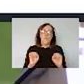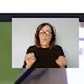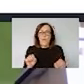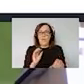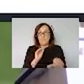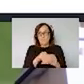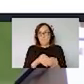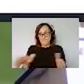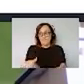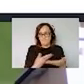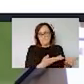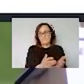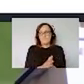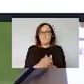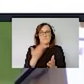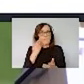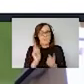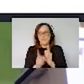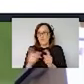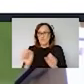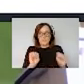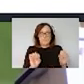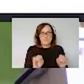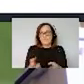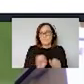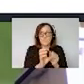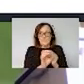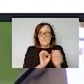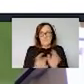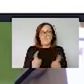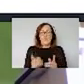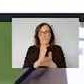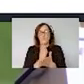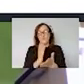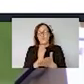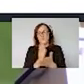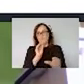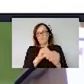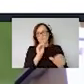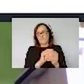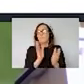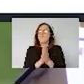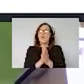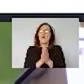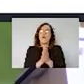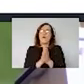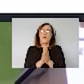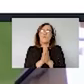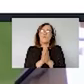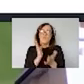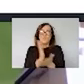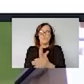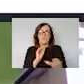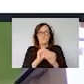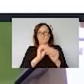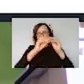szybciutko, zanim Państwo wejdą, bo Państwo są bardzo, bardzo szybcy. W związku z czym, tak, dołączają już Państwo. Proszę się nie prze... O, widzicie Państwo, że Państwo dołączyliście. Na